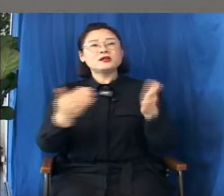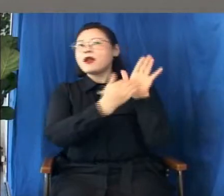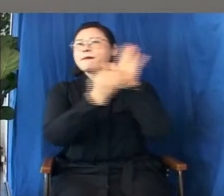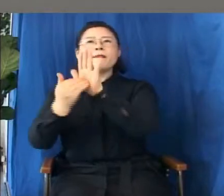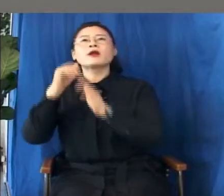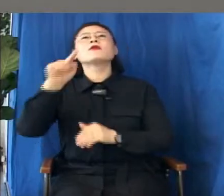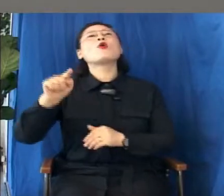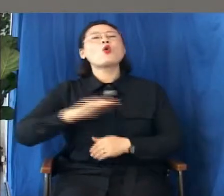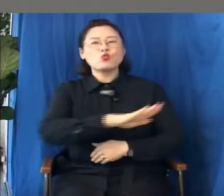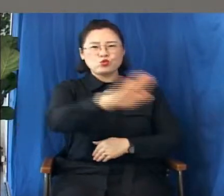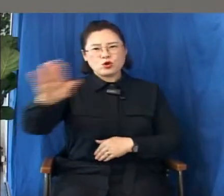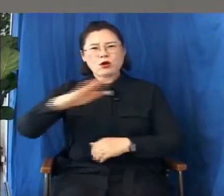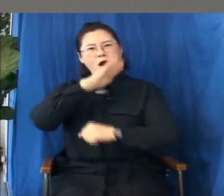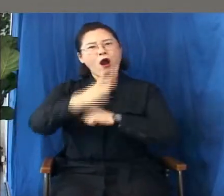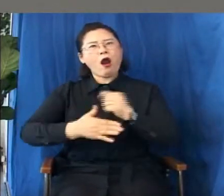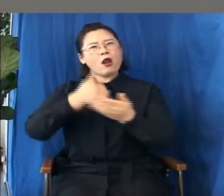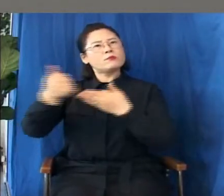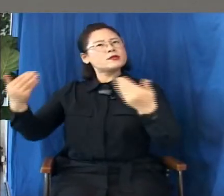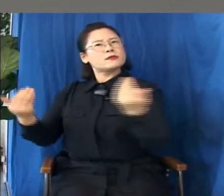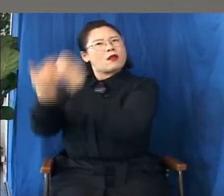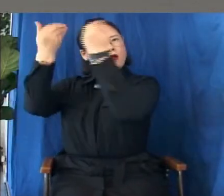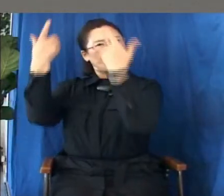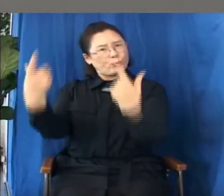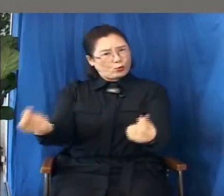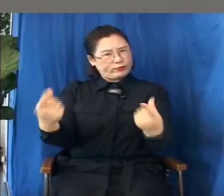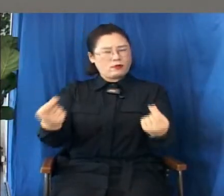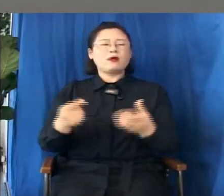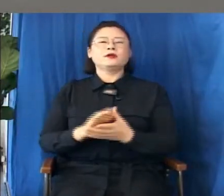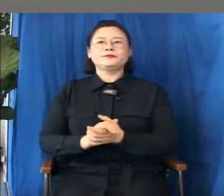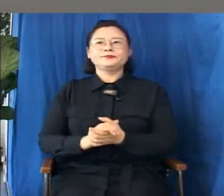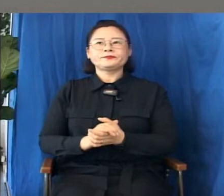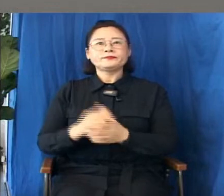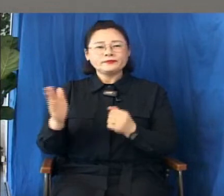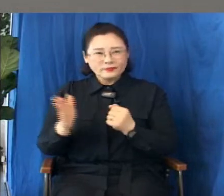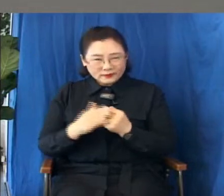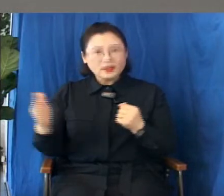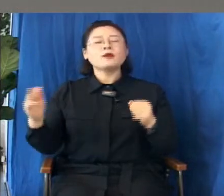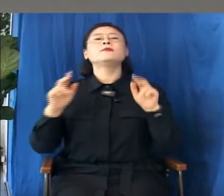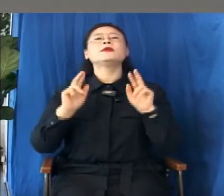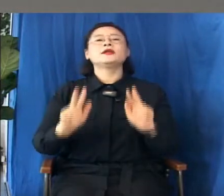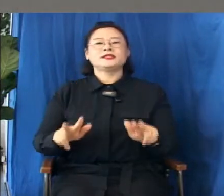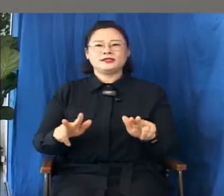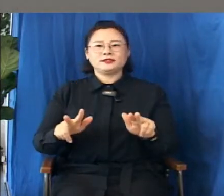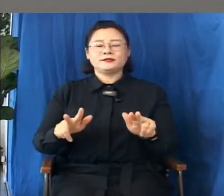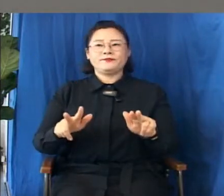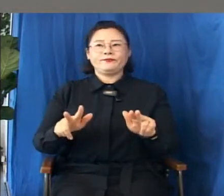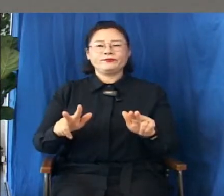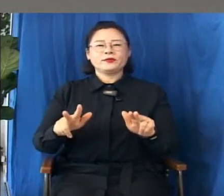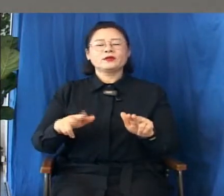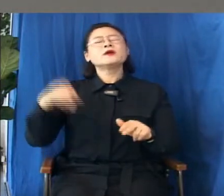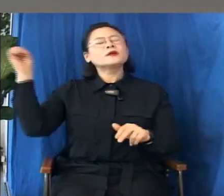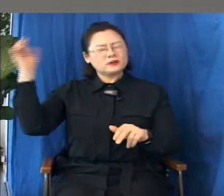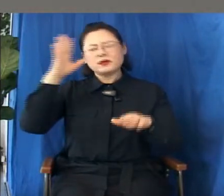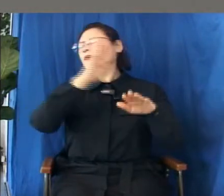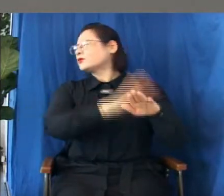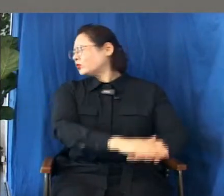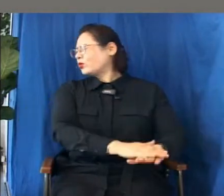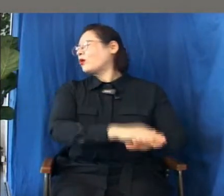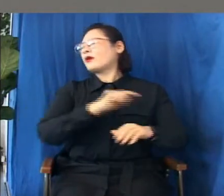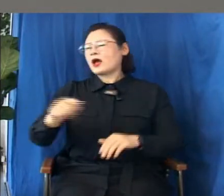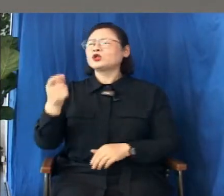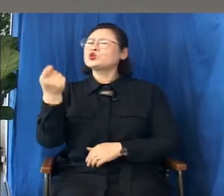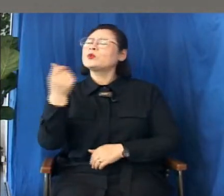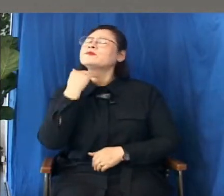우리가 하나님을 대적하는 것이 아니냐? 그러니 지금은 냅둬라. 좀